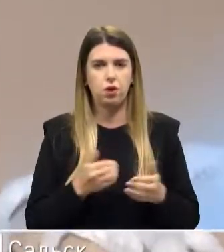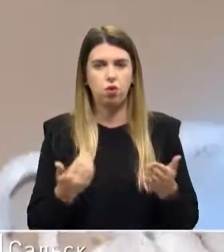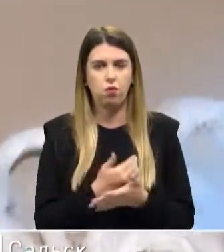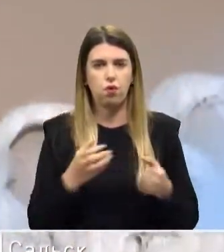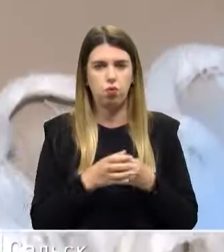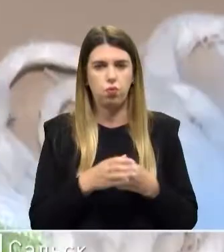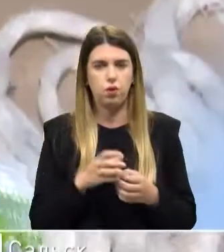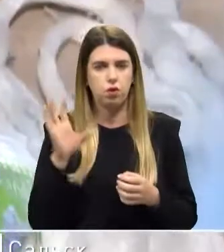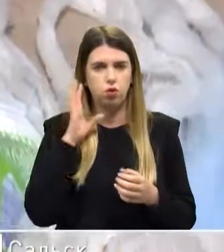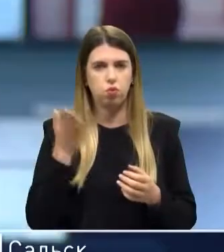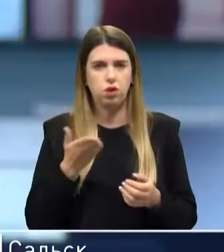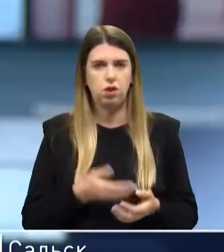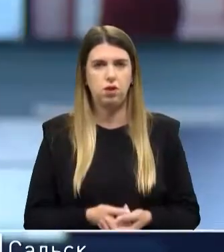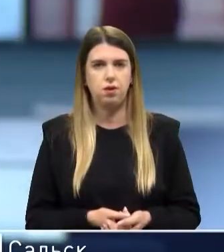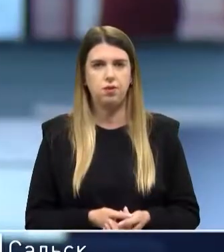групп слушателей.